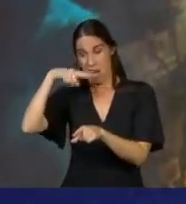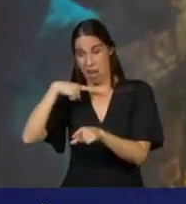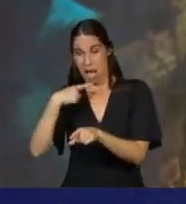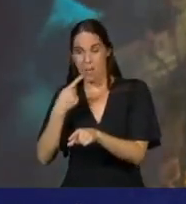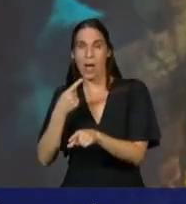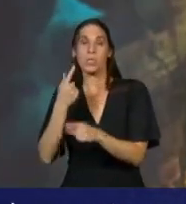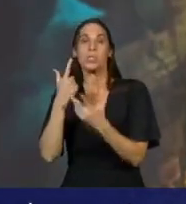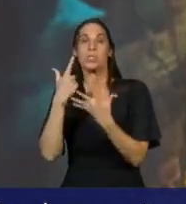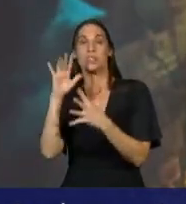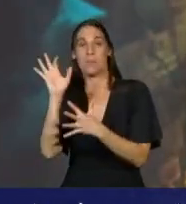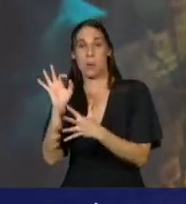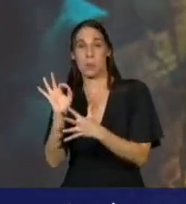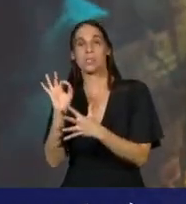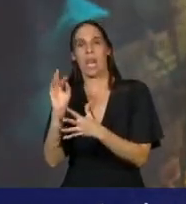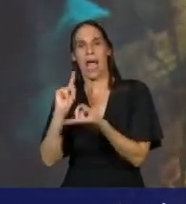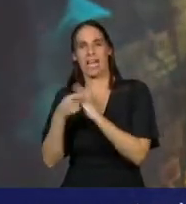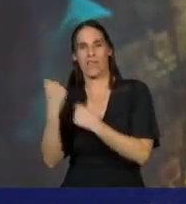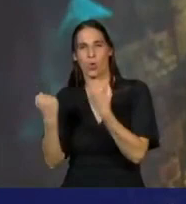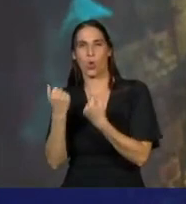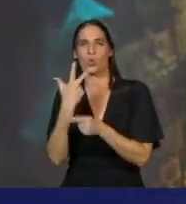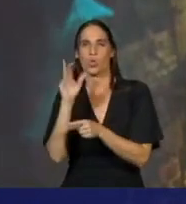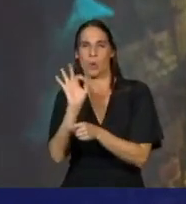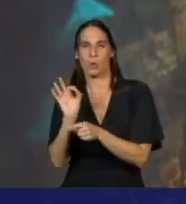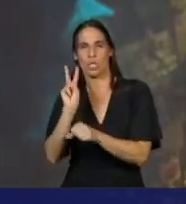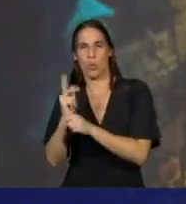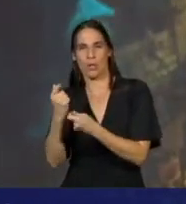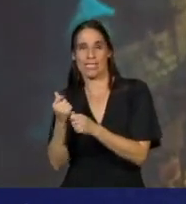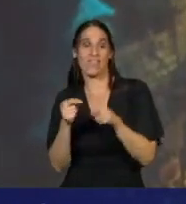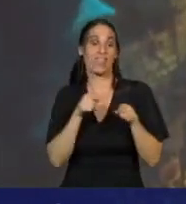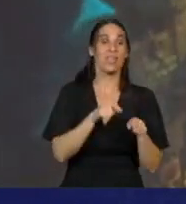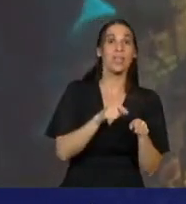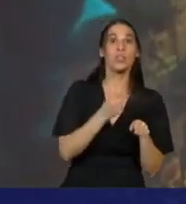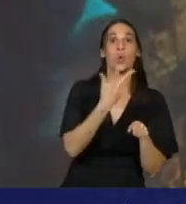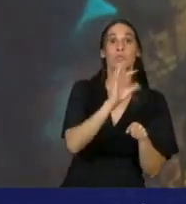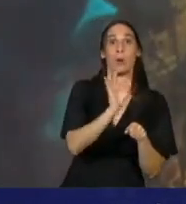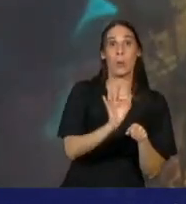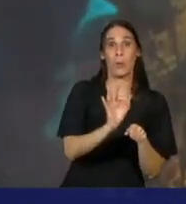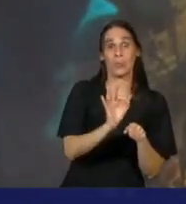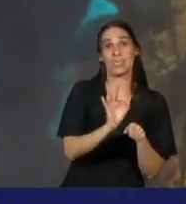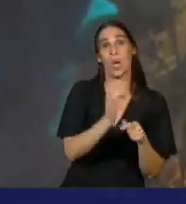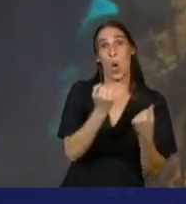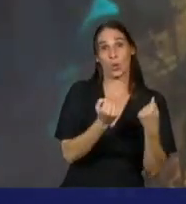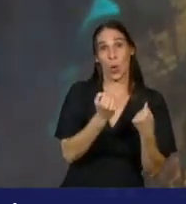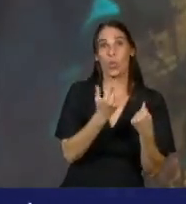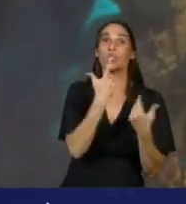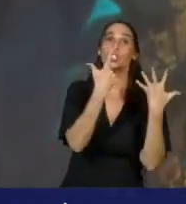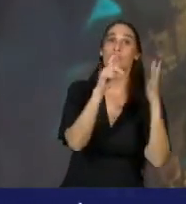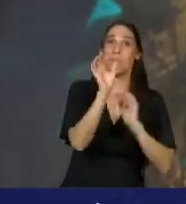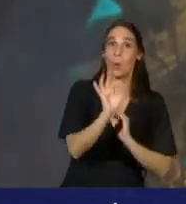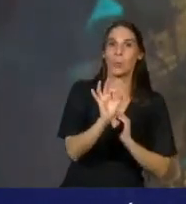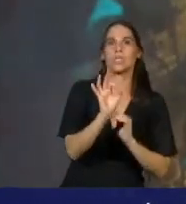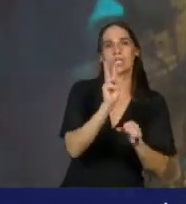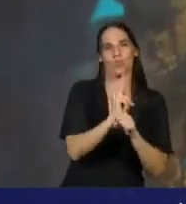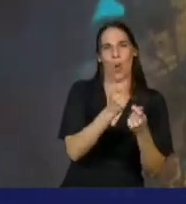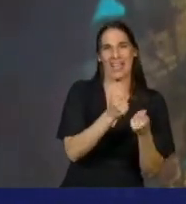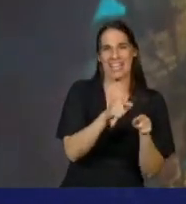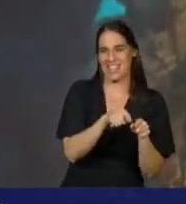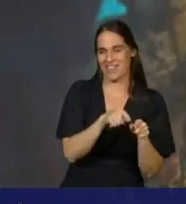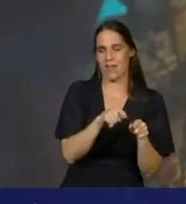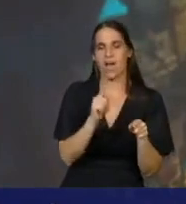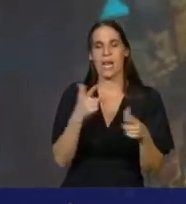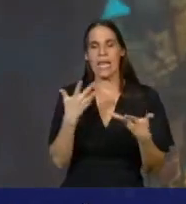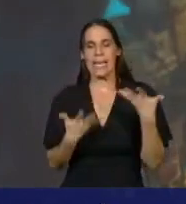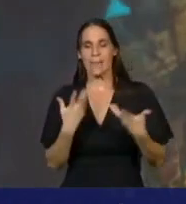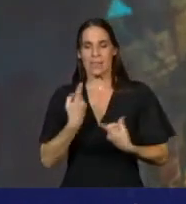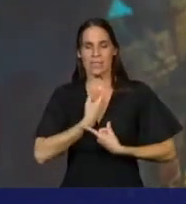אותו ו-30% לשמור על הכסף, והיא 30% להחליף אותו ו-70% לשמור על הכסף. אבל להתלבט עם עצמך זה לא